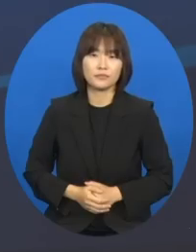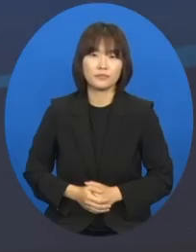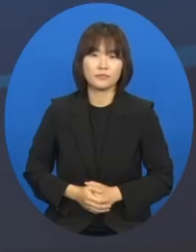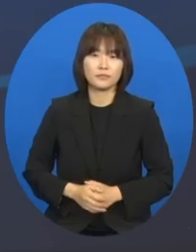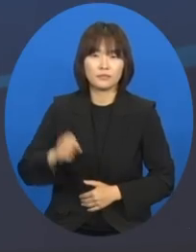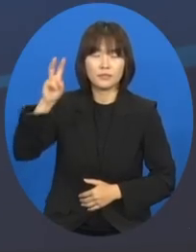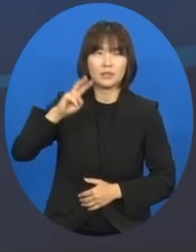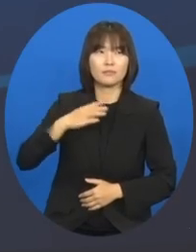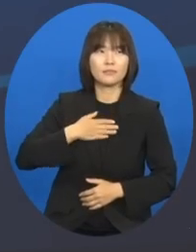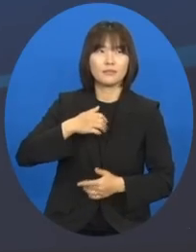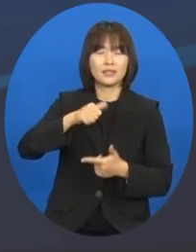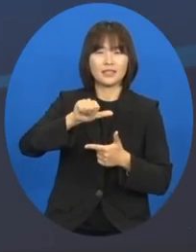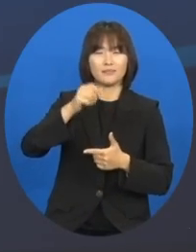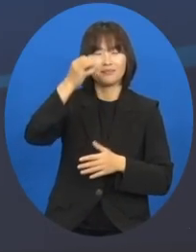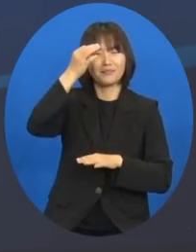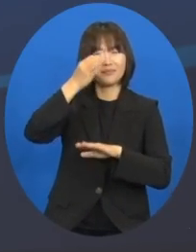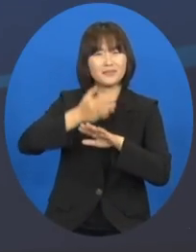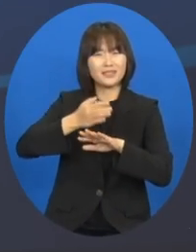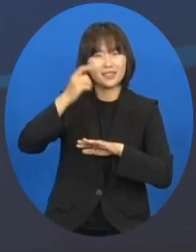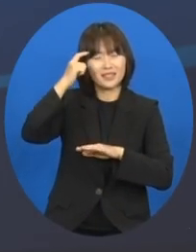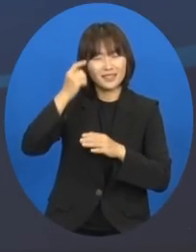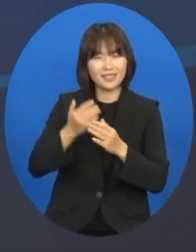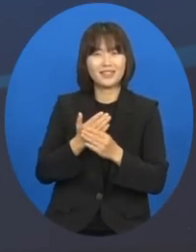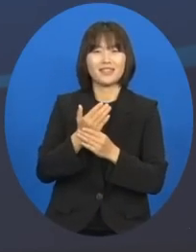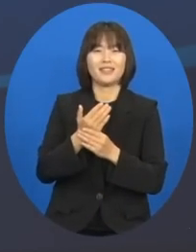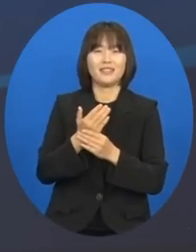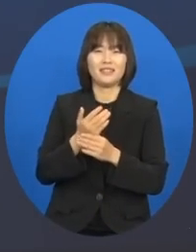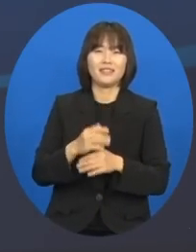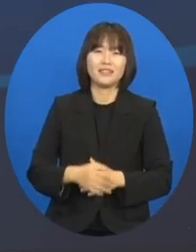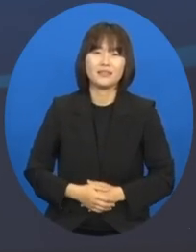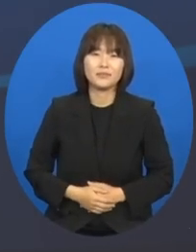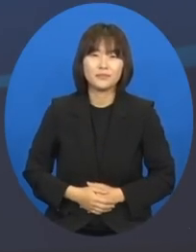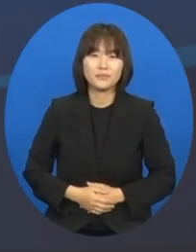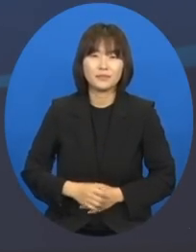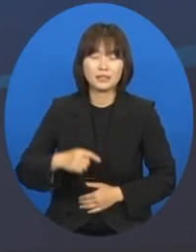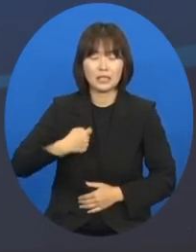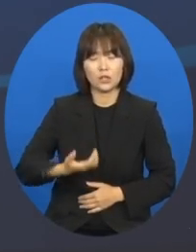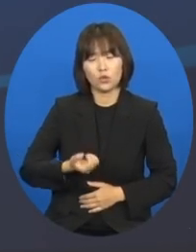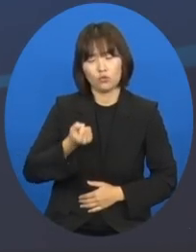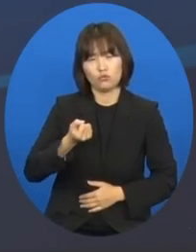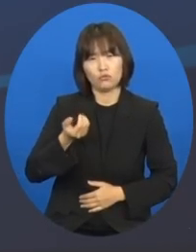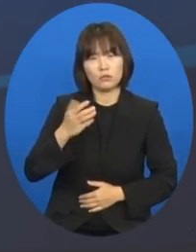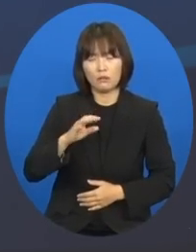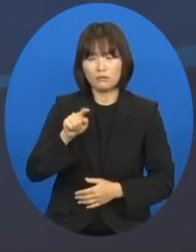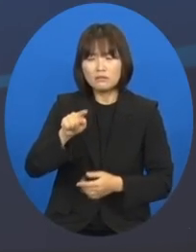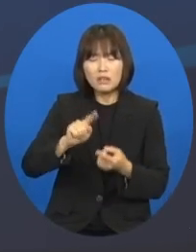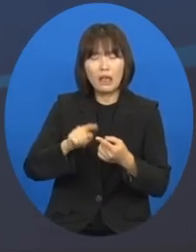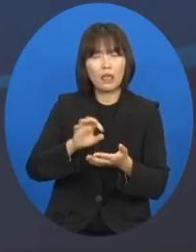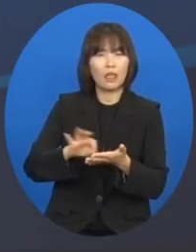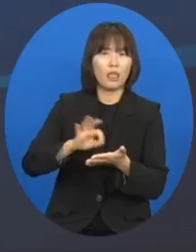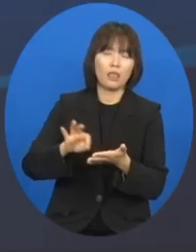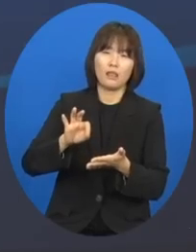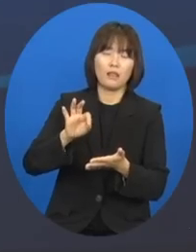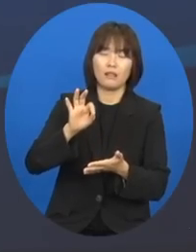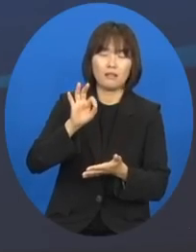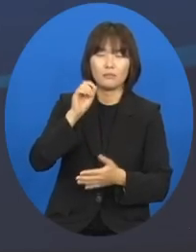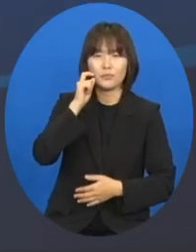갑자기 저희 큰아들에게 미안해지는데 자기 소유인데도 그걸 쓰지를 못하는 거야